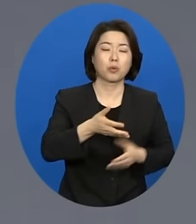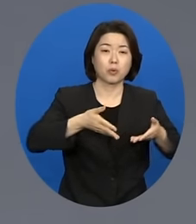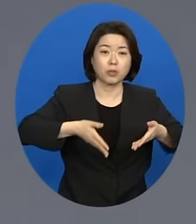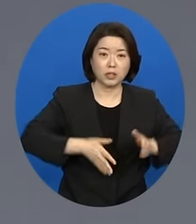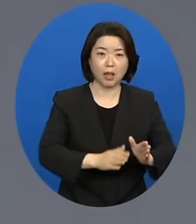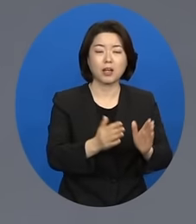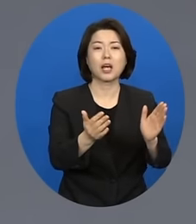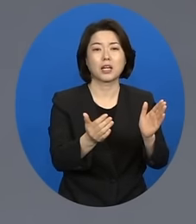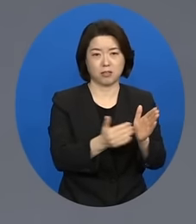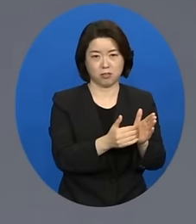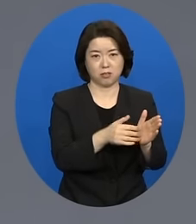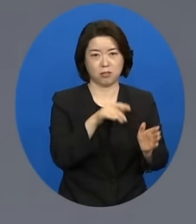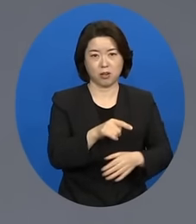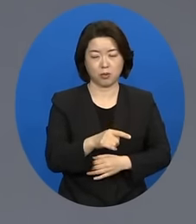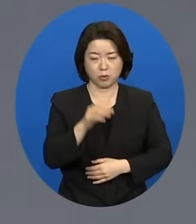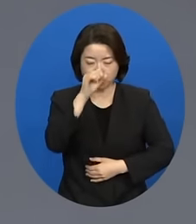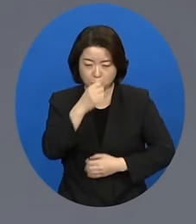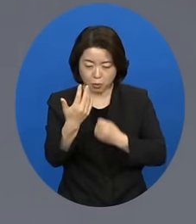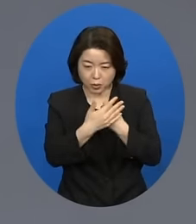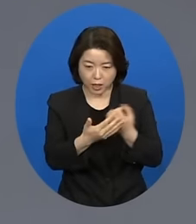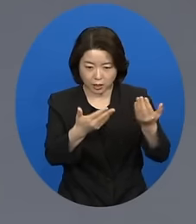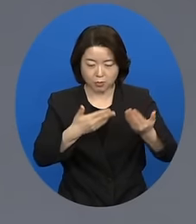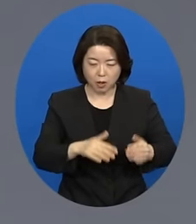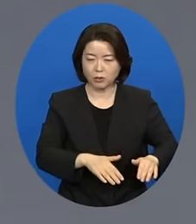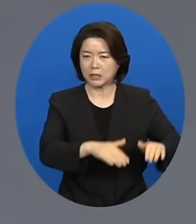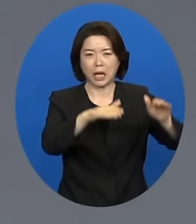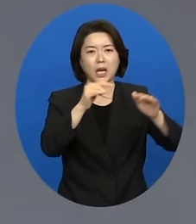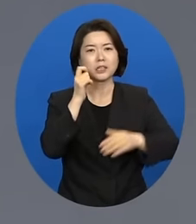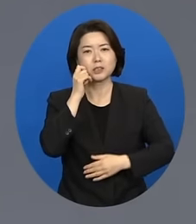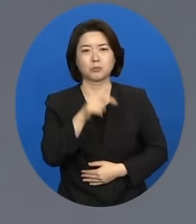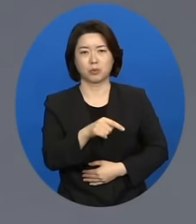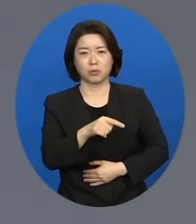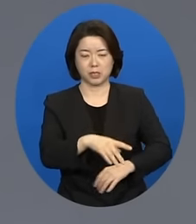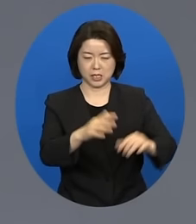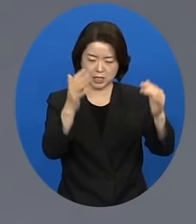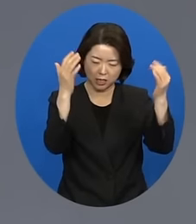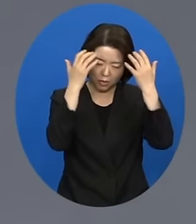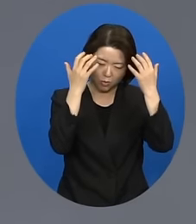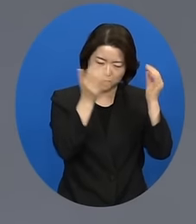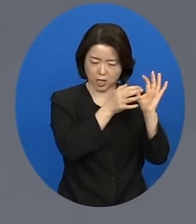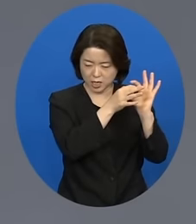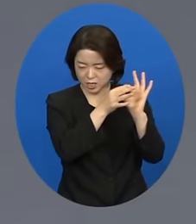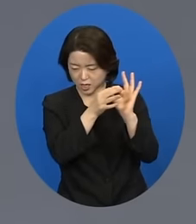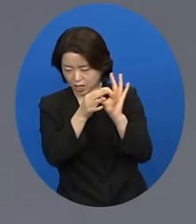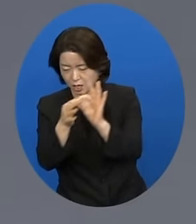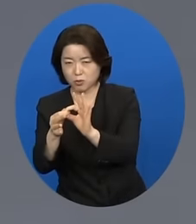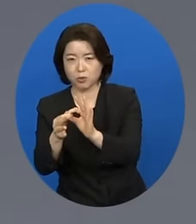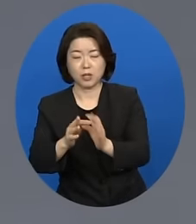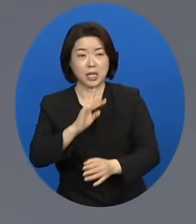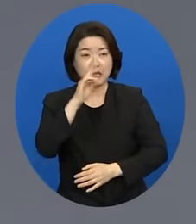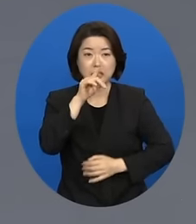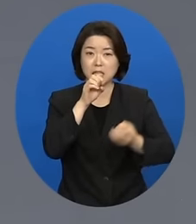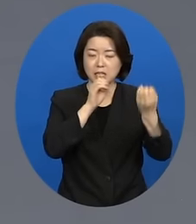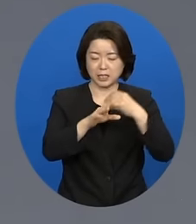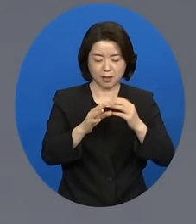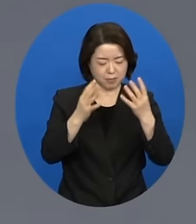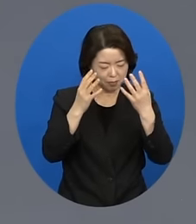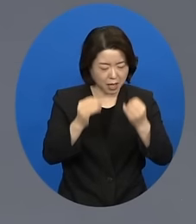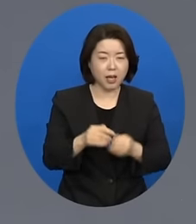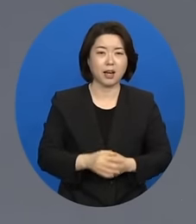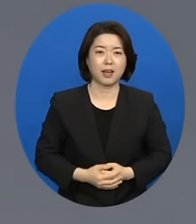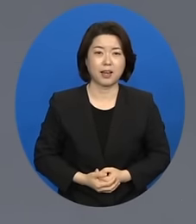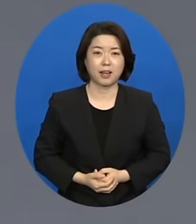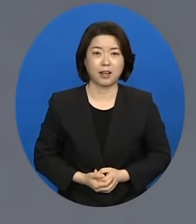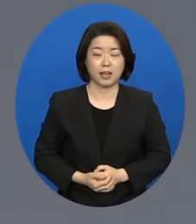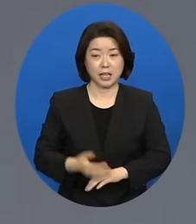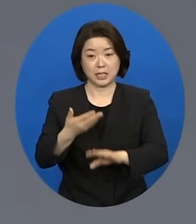혜택을 받고 자랄 수가 없었던 것이죠. 고난의 연속이었고 오답투성이의 삶이었습니다.